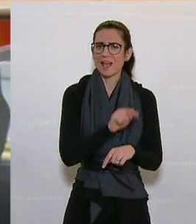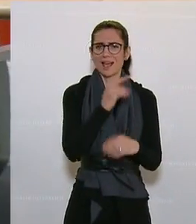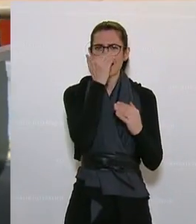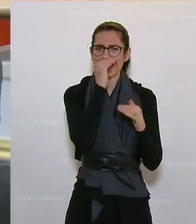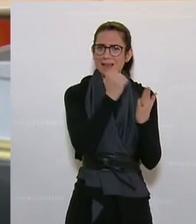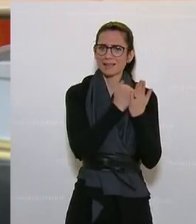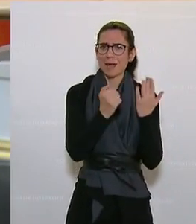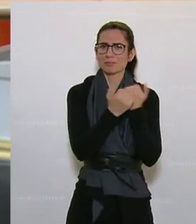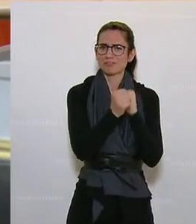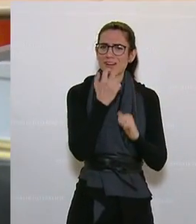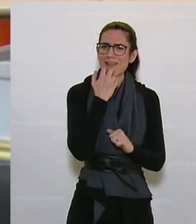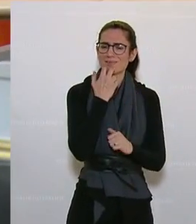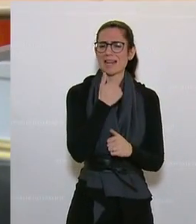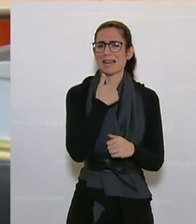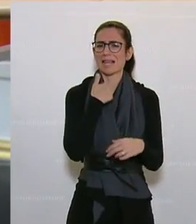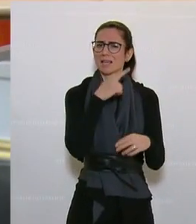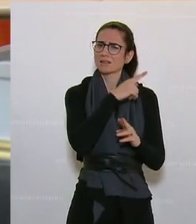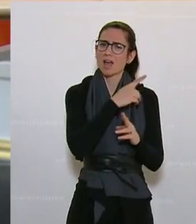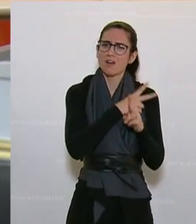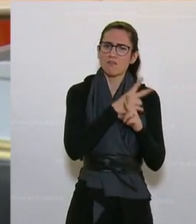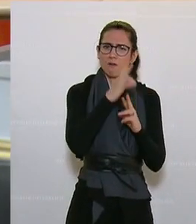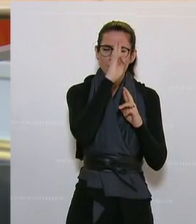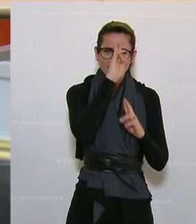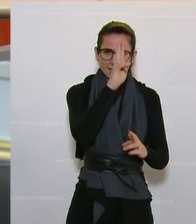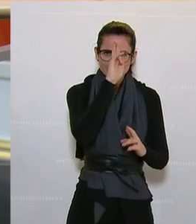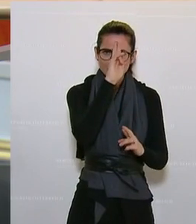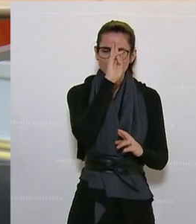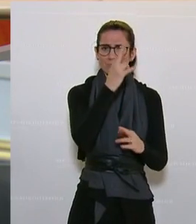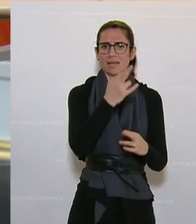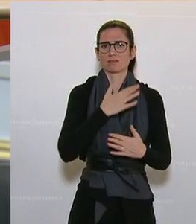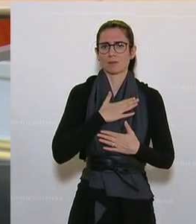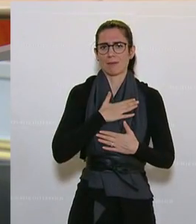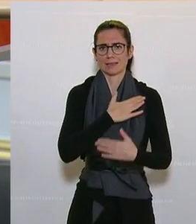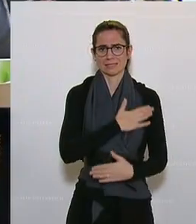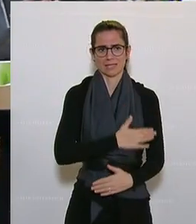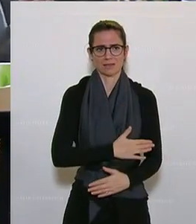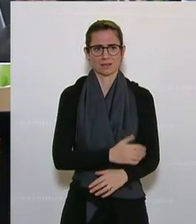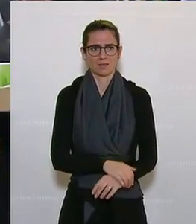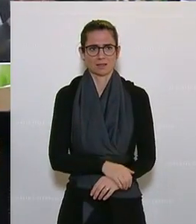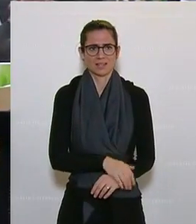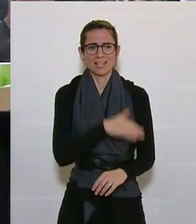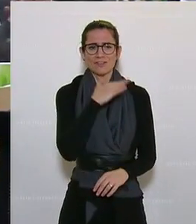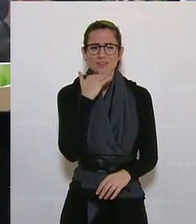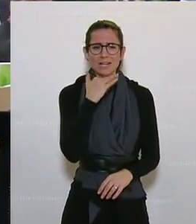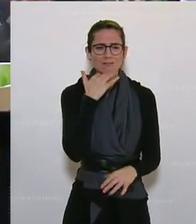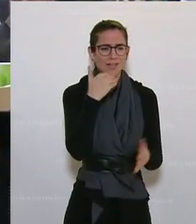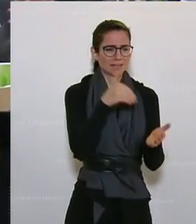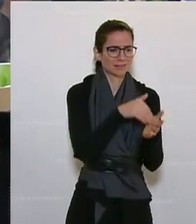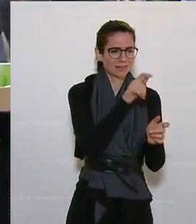zum Ausdruck bringen. Es sind viele Tausende, die